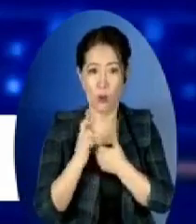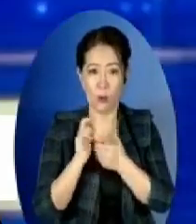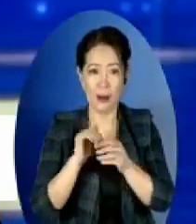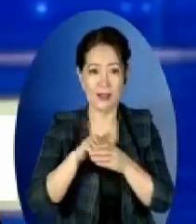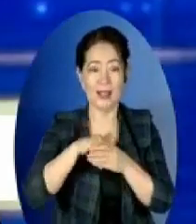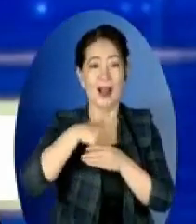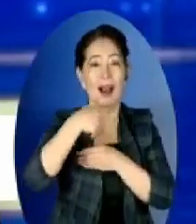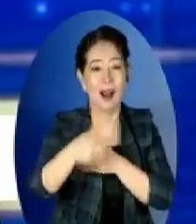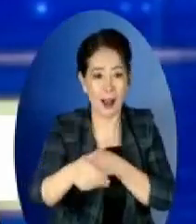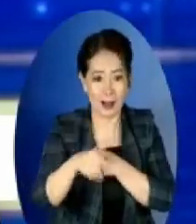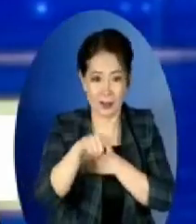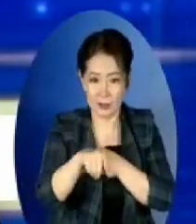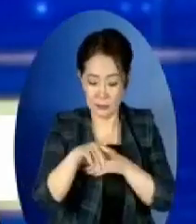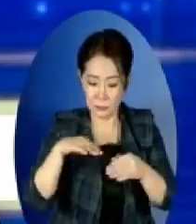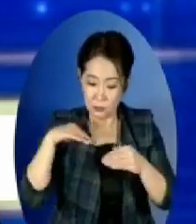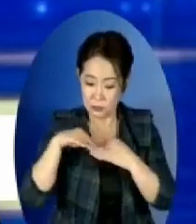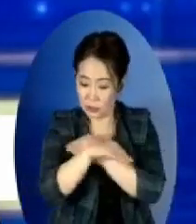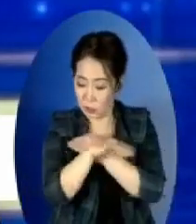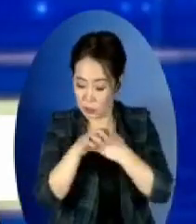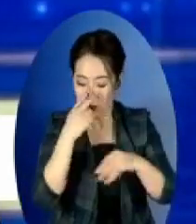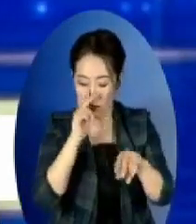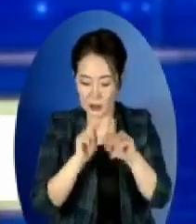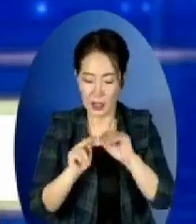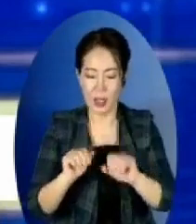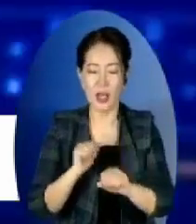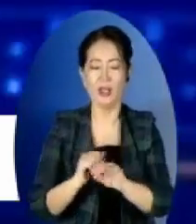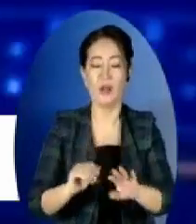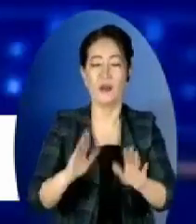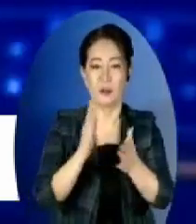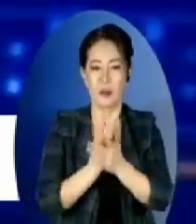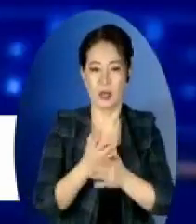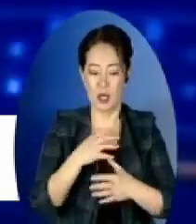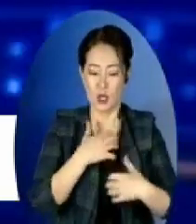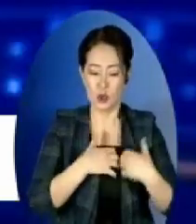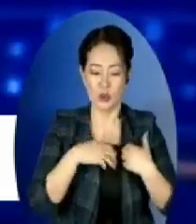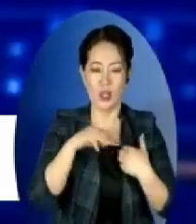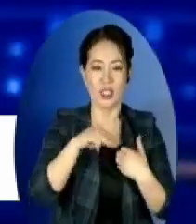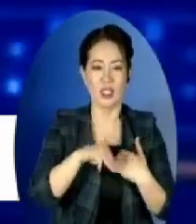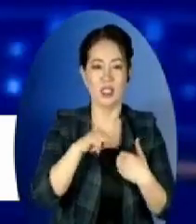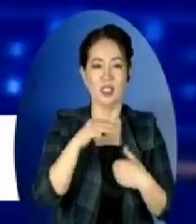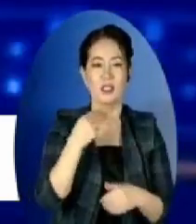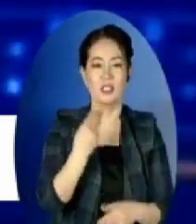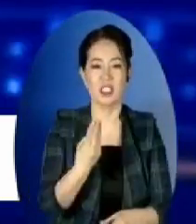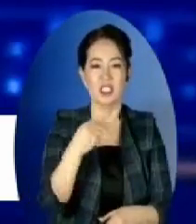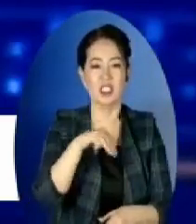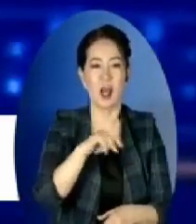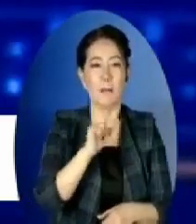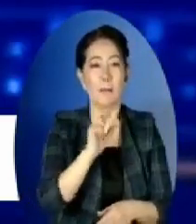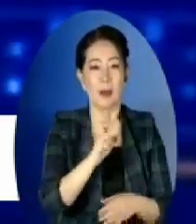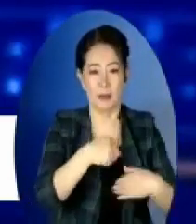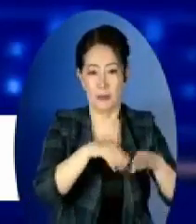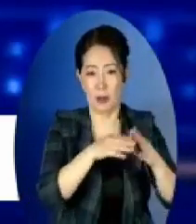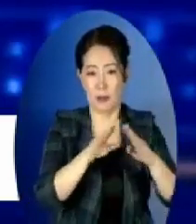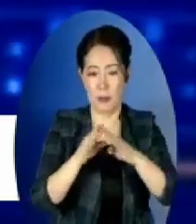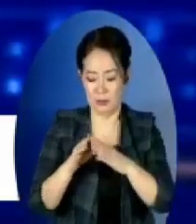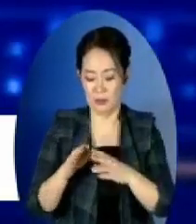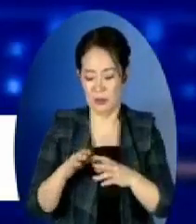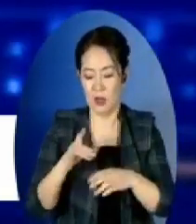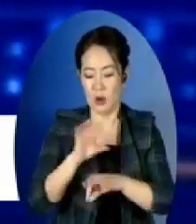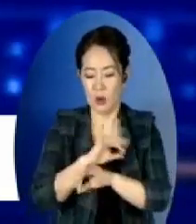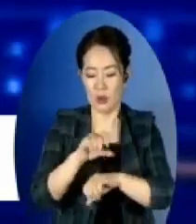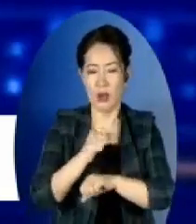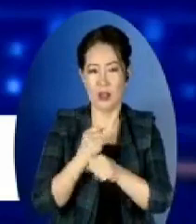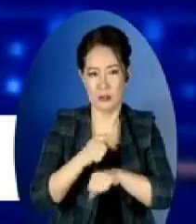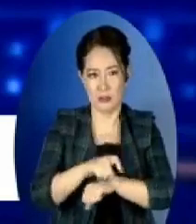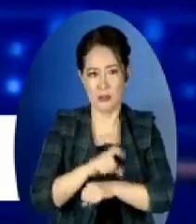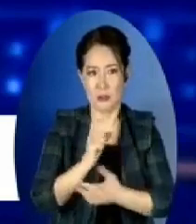ажиллаж байгаа. За хямдчлалт бол ер нь бол шуурхай штаб бол байрлалцсан байгаа төч болгон дээр. За энэ дээр бол одоо төрөл бүрийн алд мэрэгчдийн